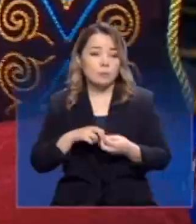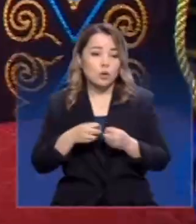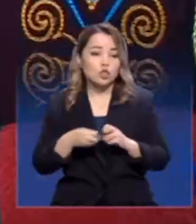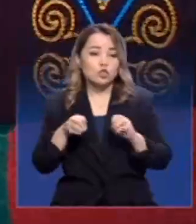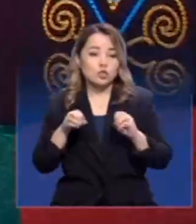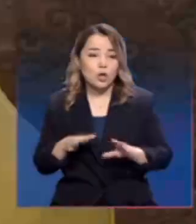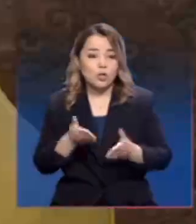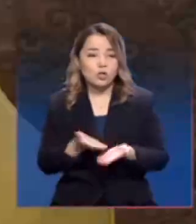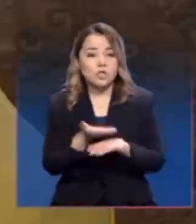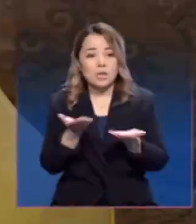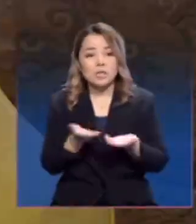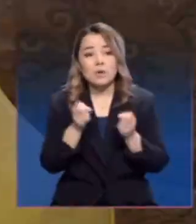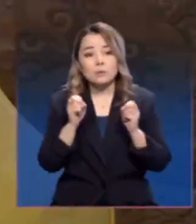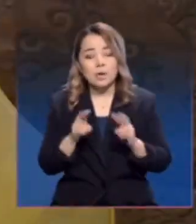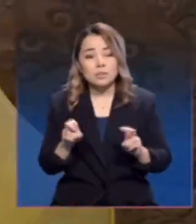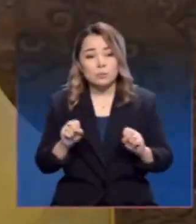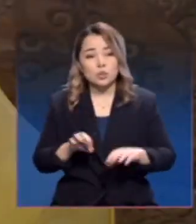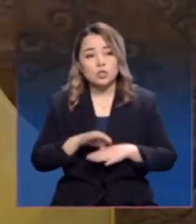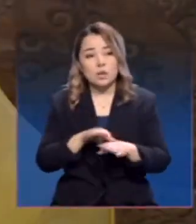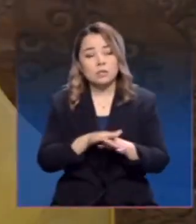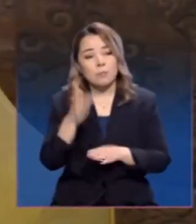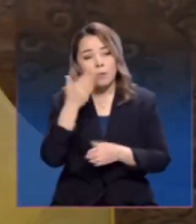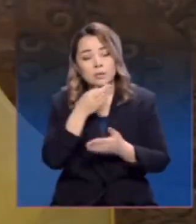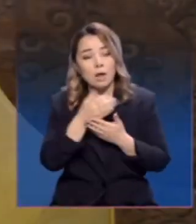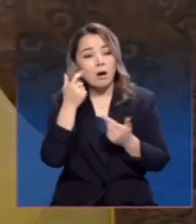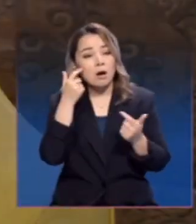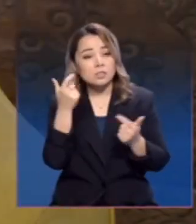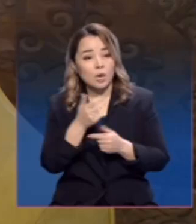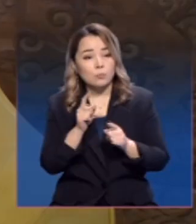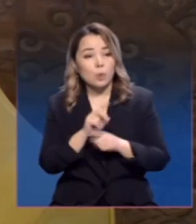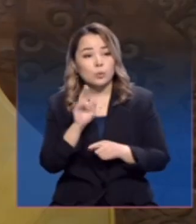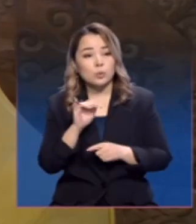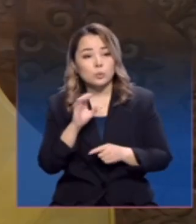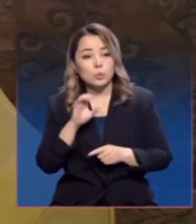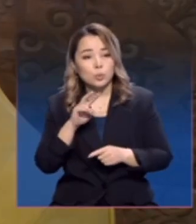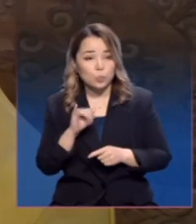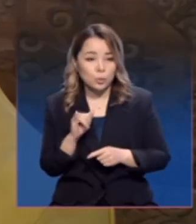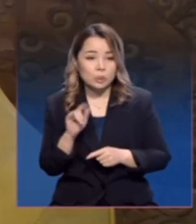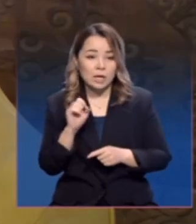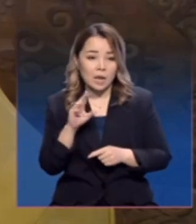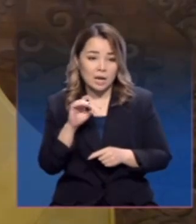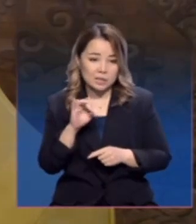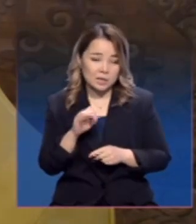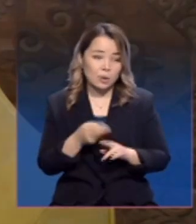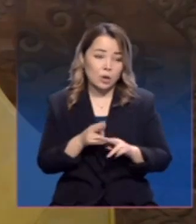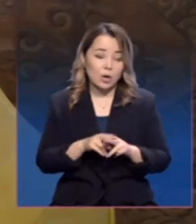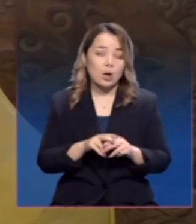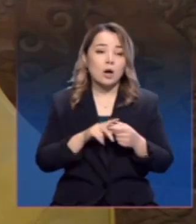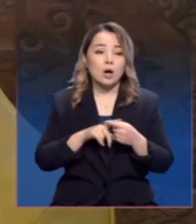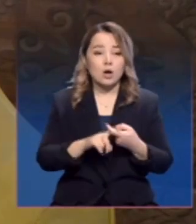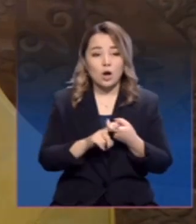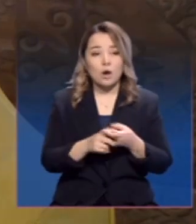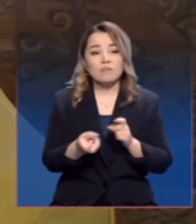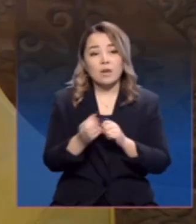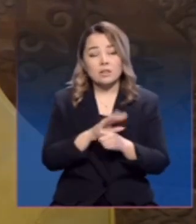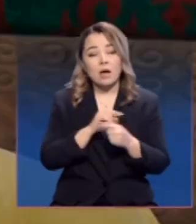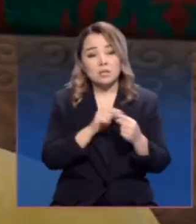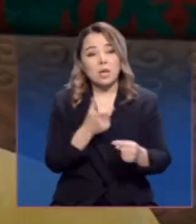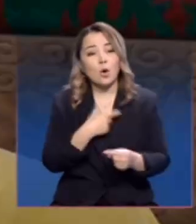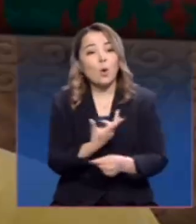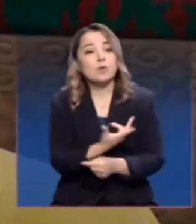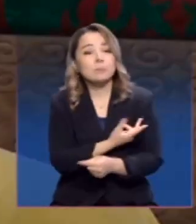мүмкін деген пікірде. Ғылым саласында мысалы біздің Күнсұлу Закария мысалы ковидке қарсы өзінің екпесі